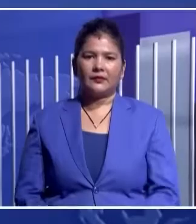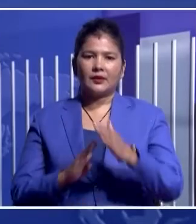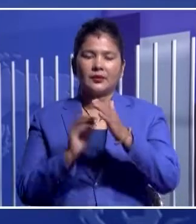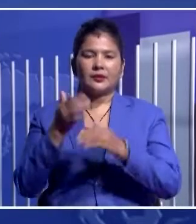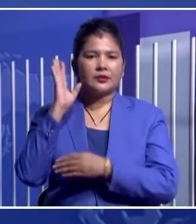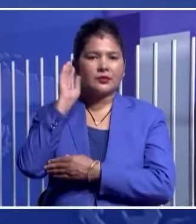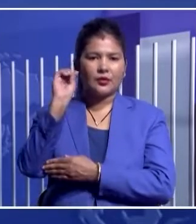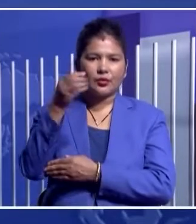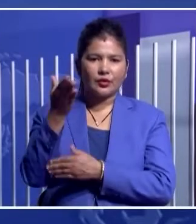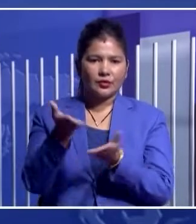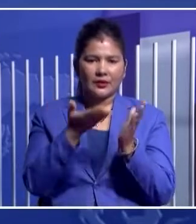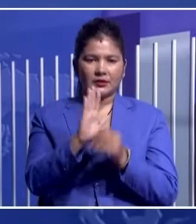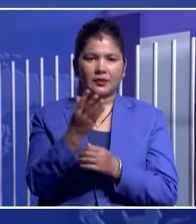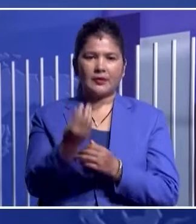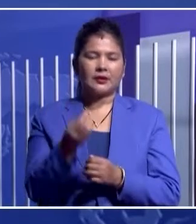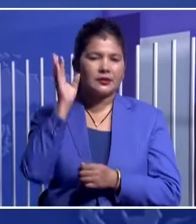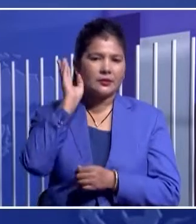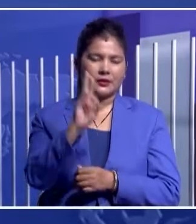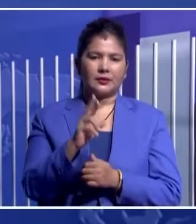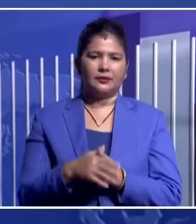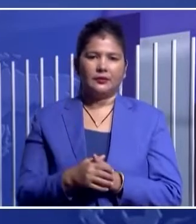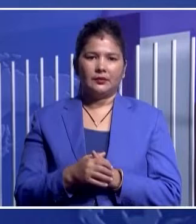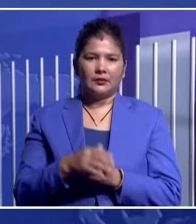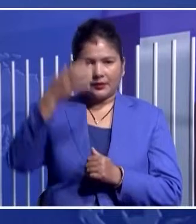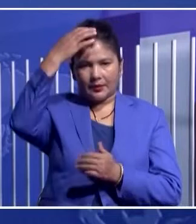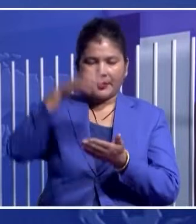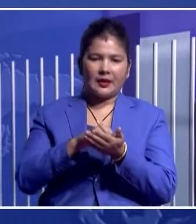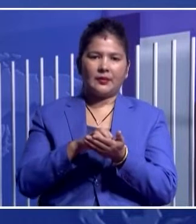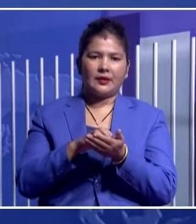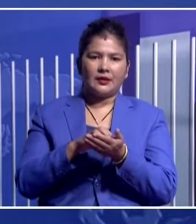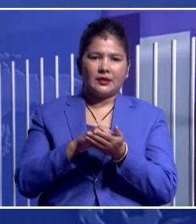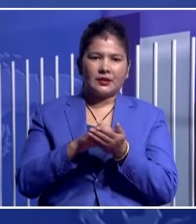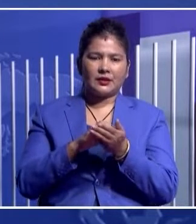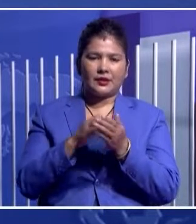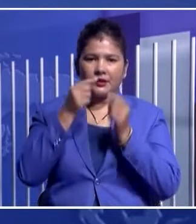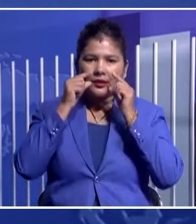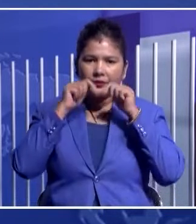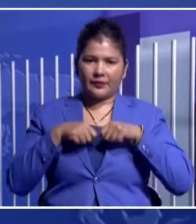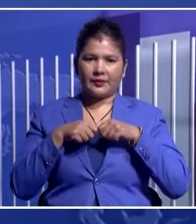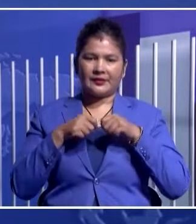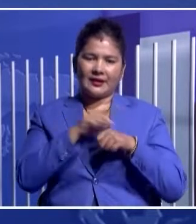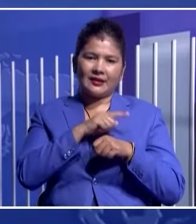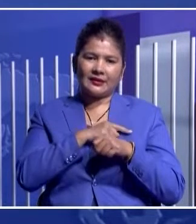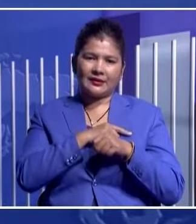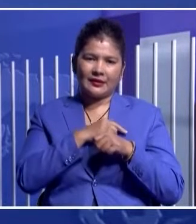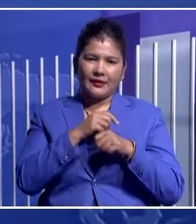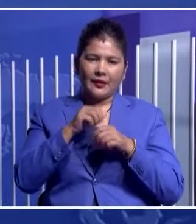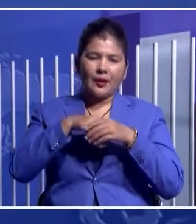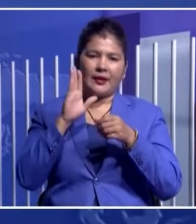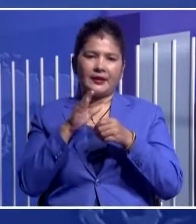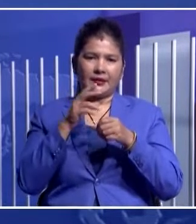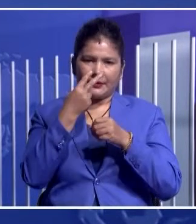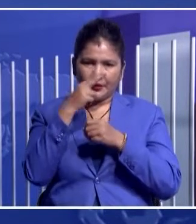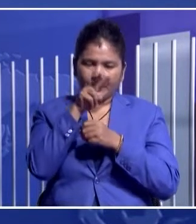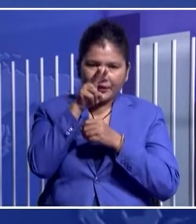विश्रामपछि समाचारमा पुनः स्वागत छ। अब बाँकी समाचार। पाल्पा तानसेनको भैरव स्थान अहिले आन्तरिक र बाह्य पर्यटकको राम्रो गन्तव्य बनेको